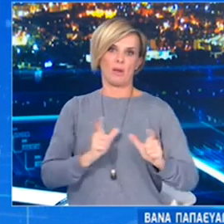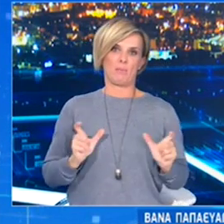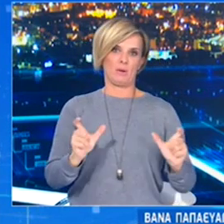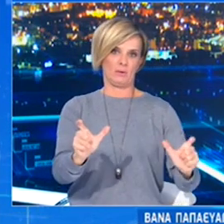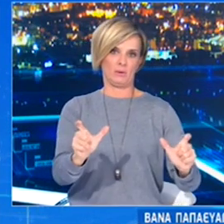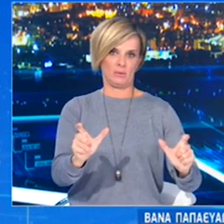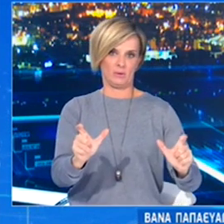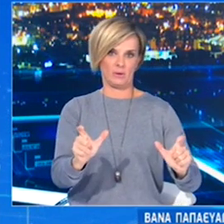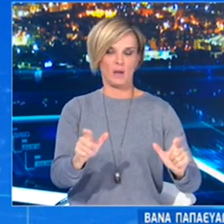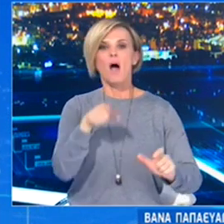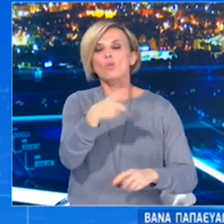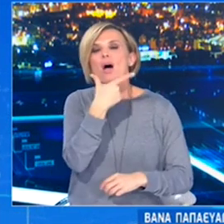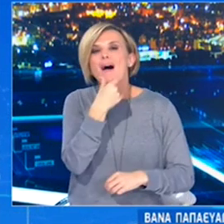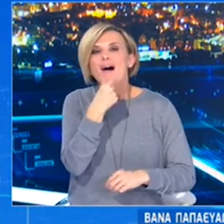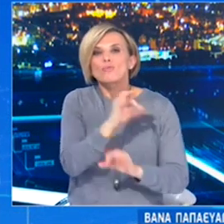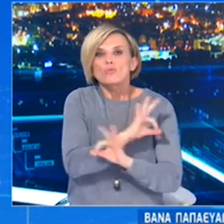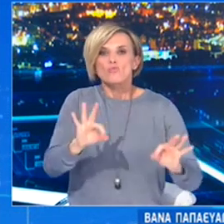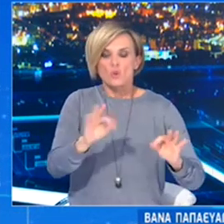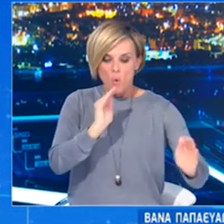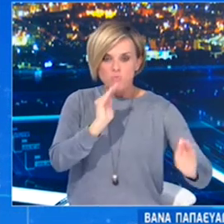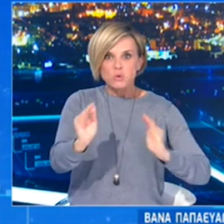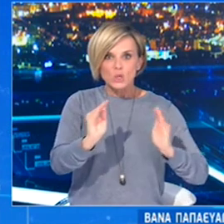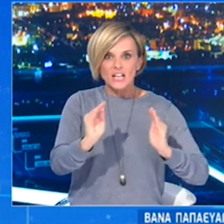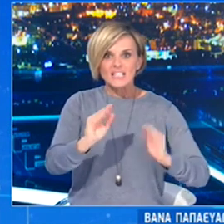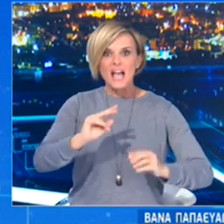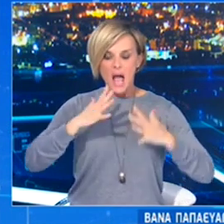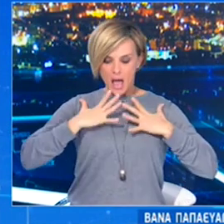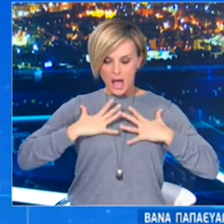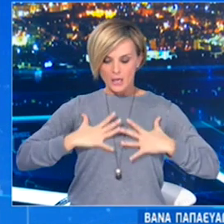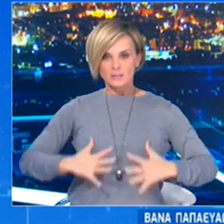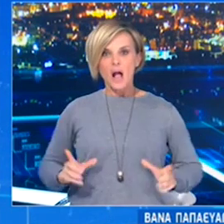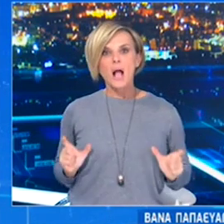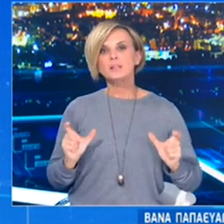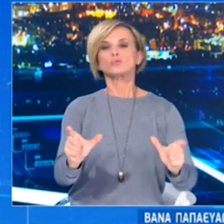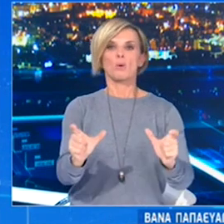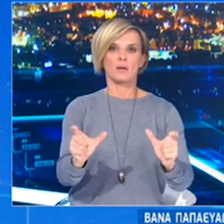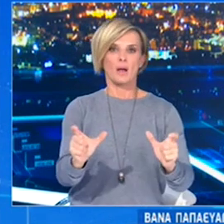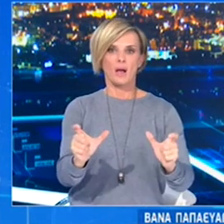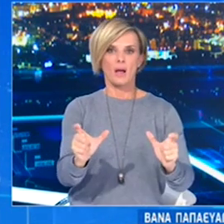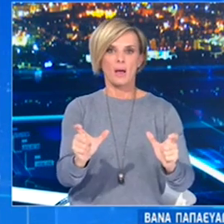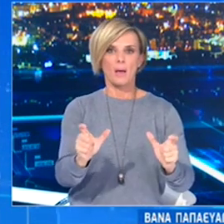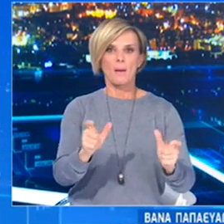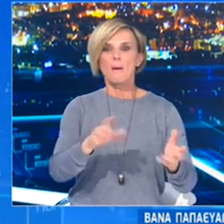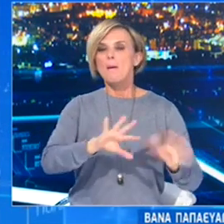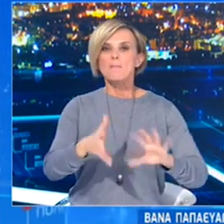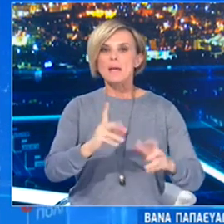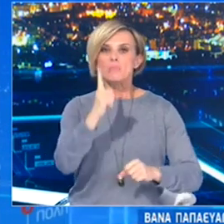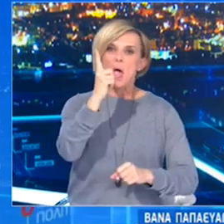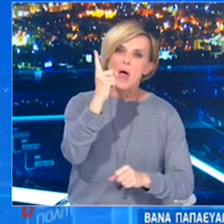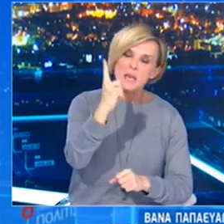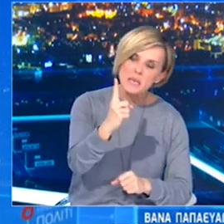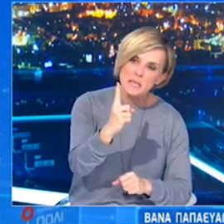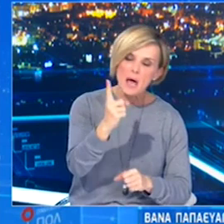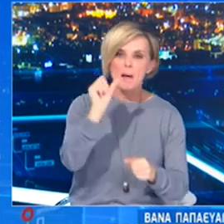εμάς θα αποκτήσει ικανή προστασία περίπου 7 μέρες μετά τη δεύτερη δόση του εμβολίου, δηλαδή στον 1 με 1,5 μήνα